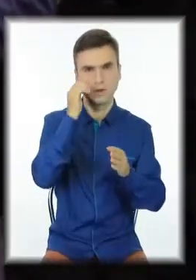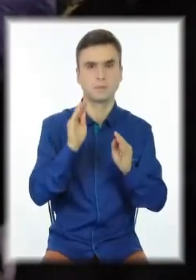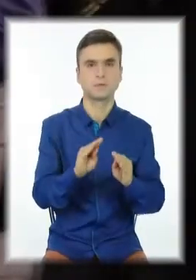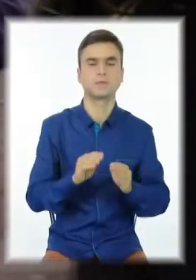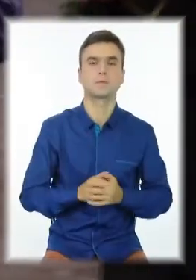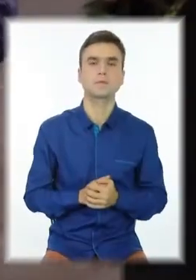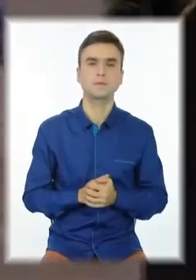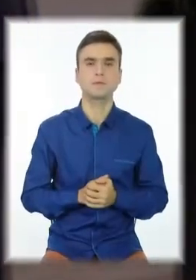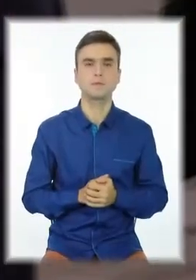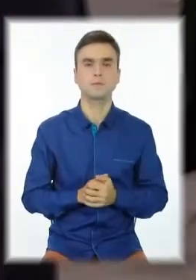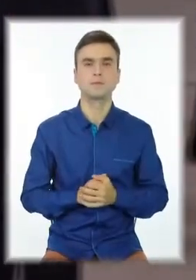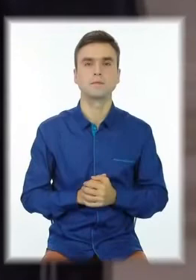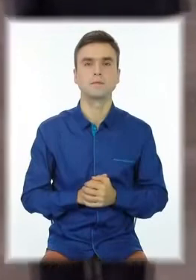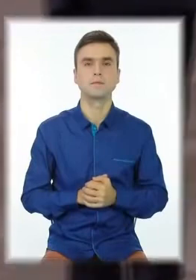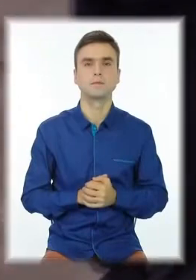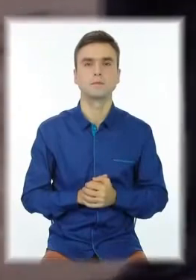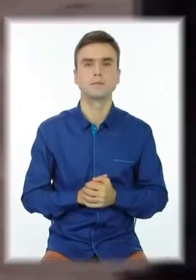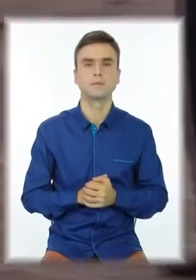Як поклик міцної ходи,